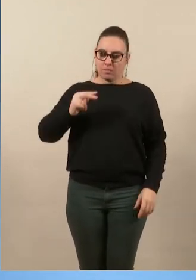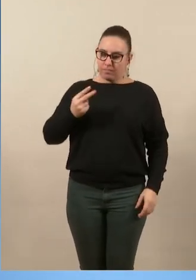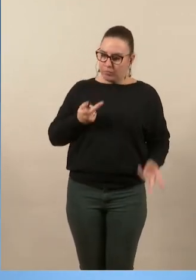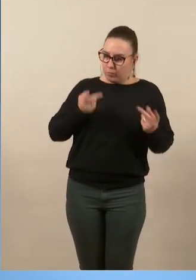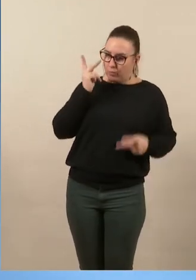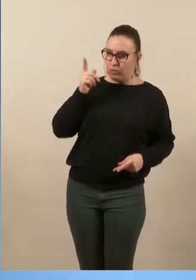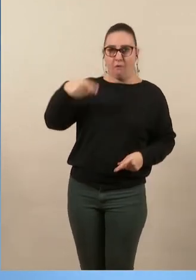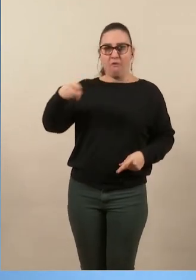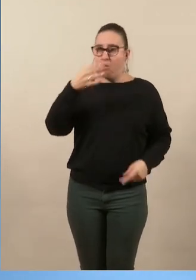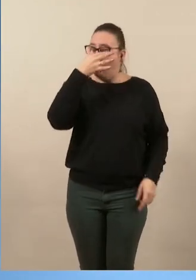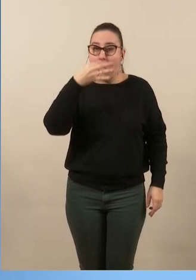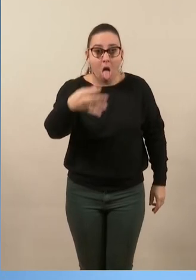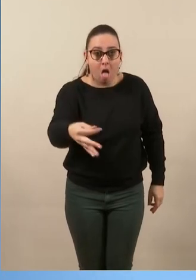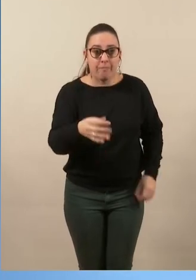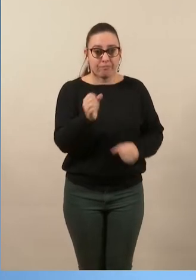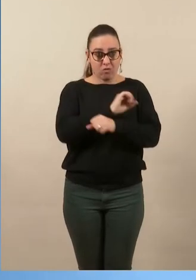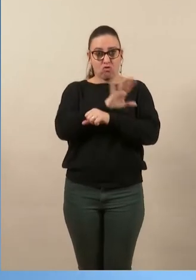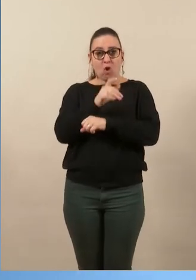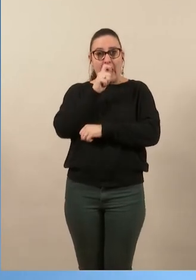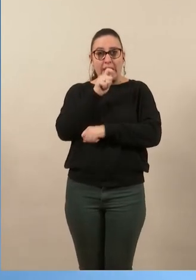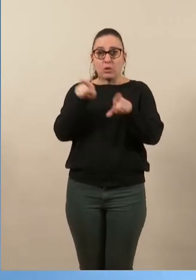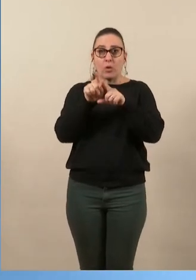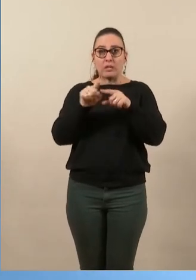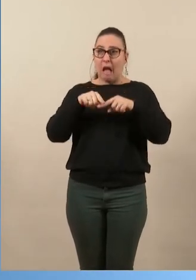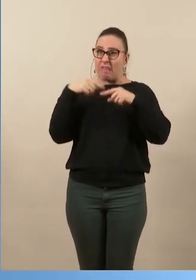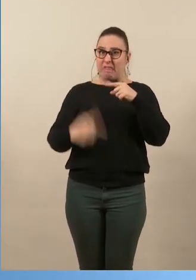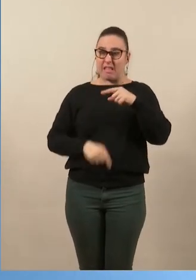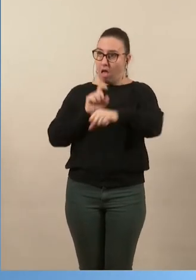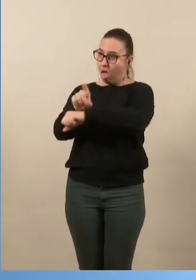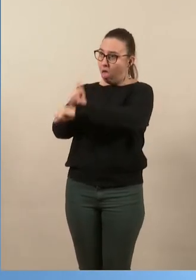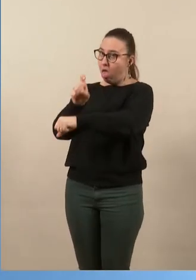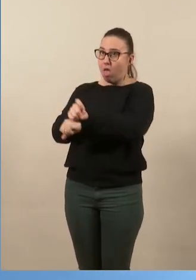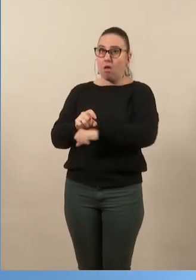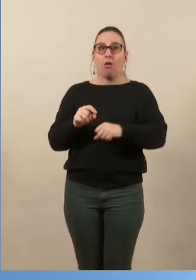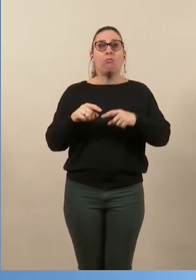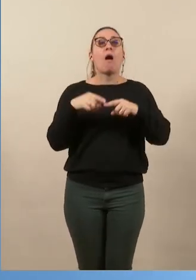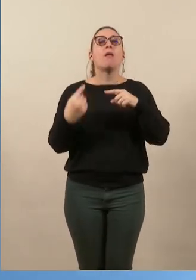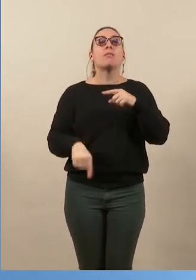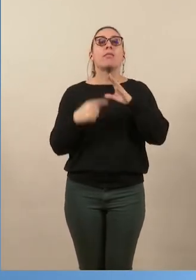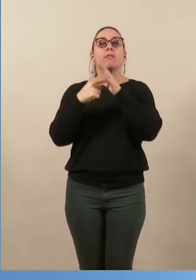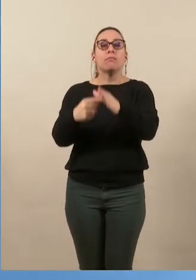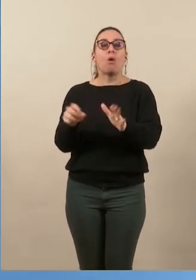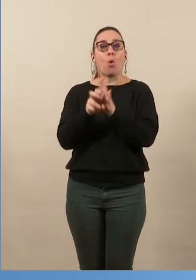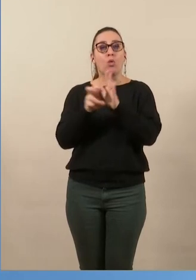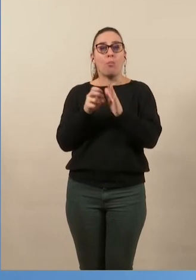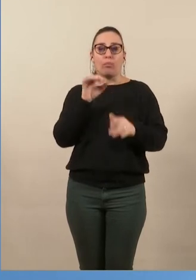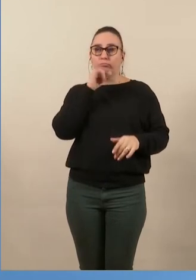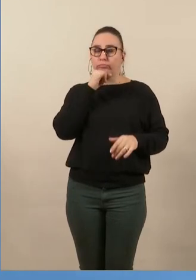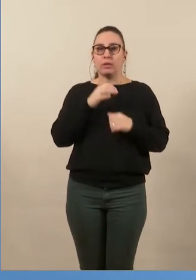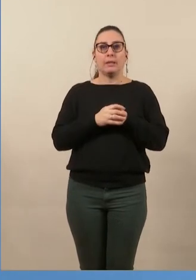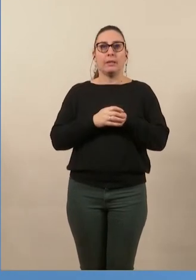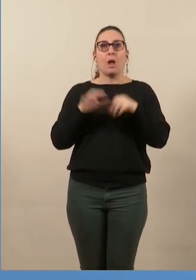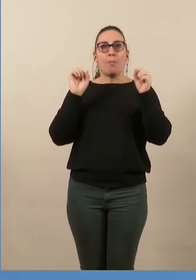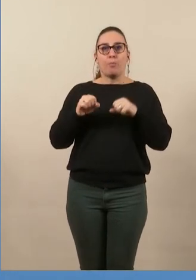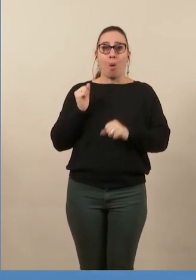vous semble-t-il même les journalistes dénoncent désormais la dette grenobbl la dette grenobloise pardon je pourrais continuer en dénonçant la